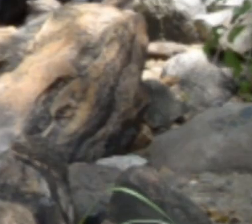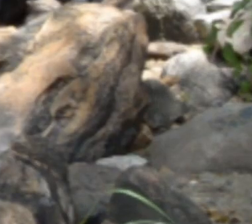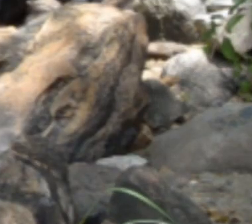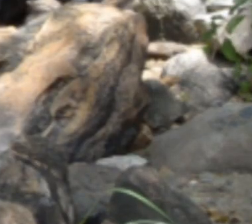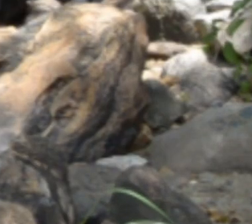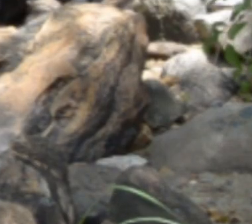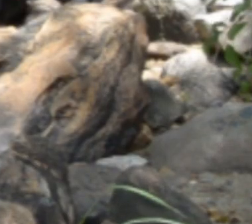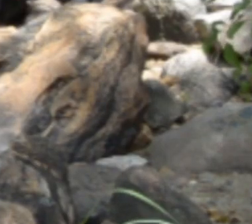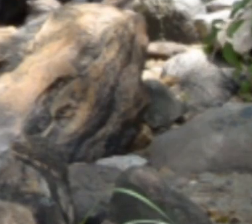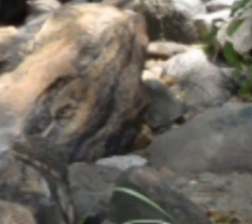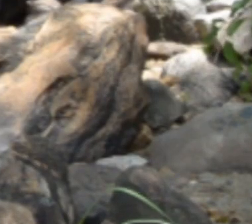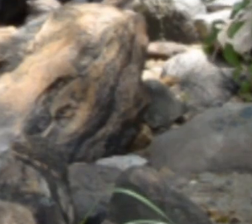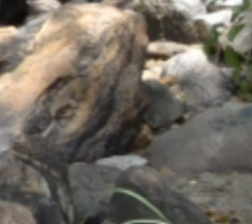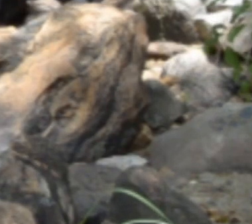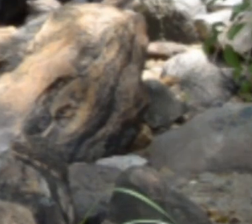Waribi wacheki